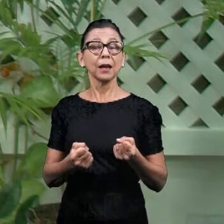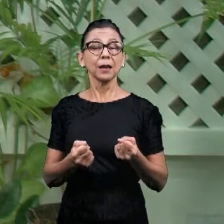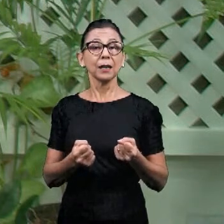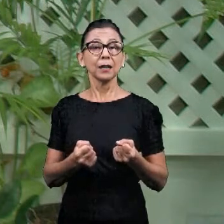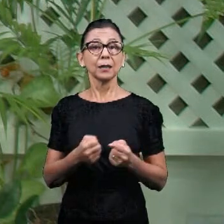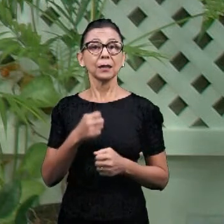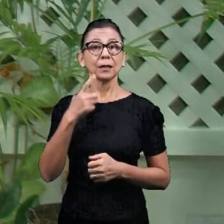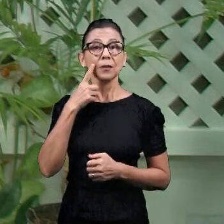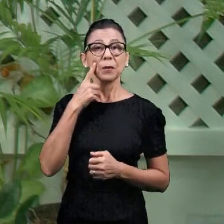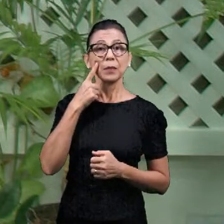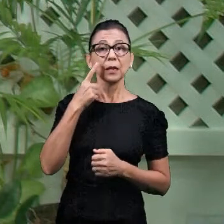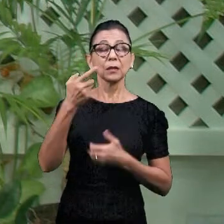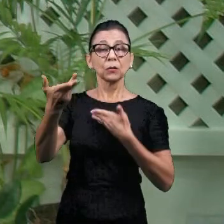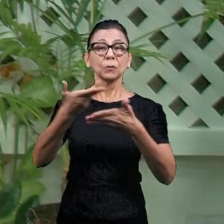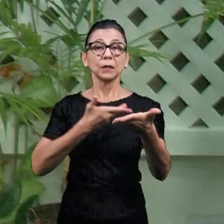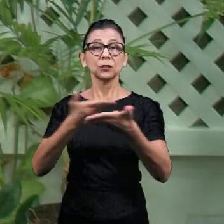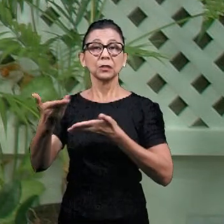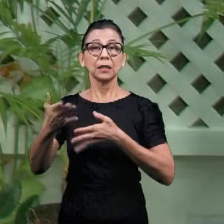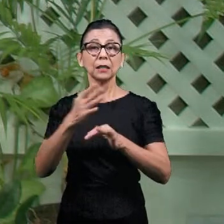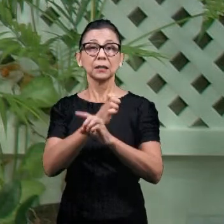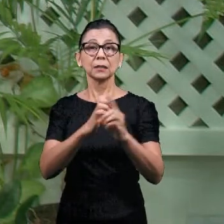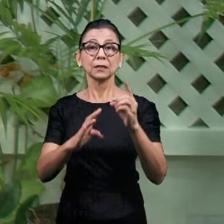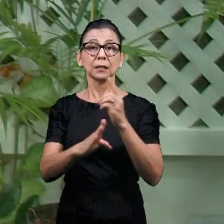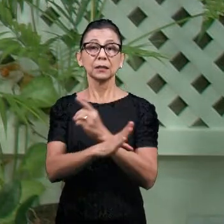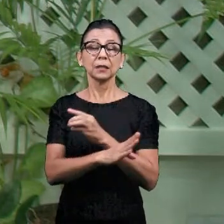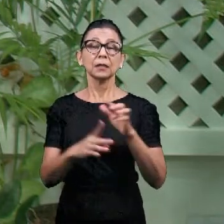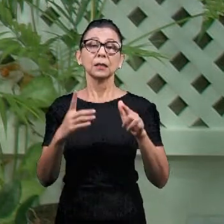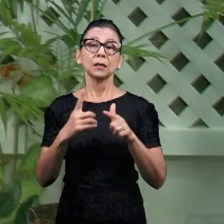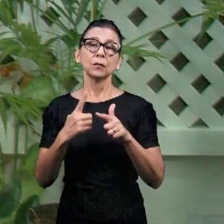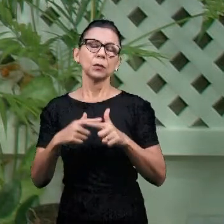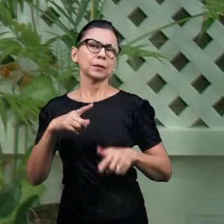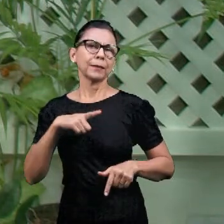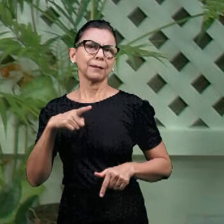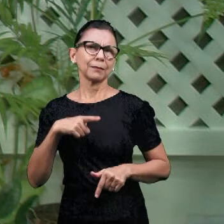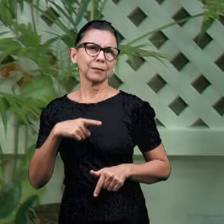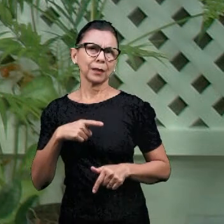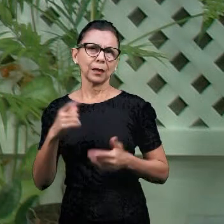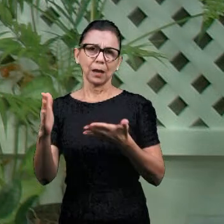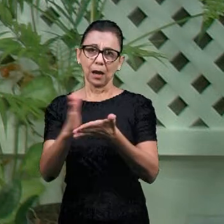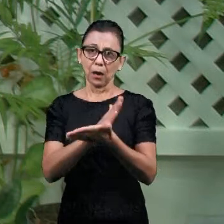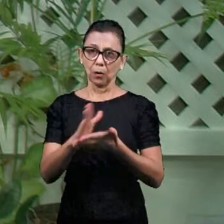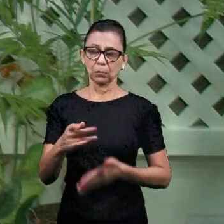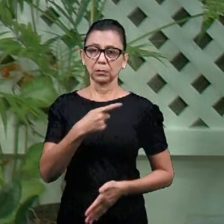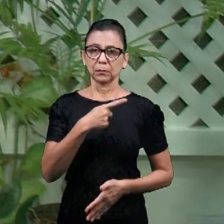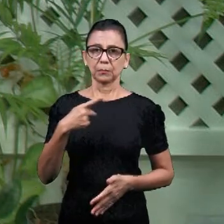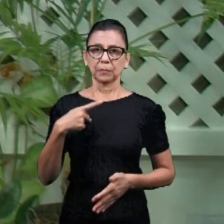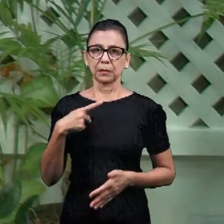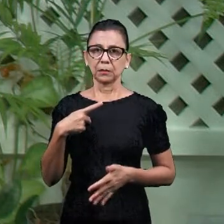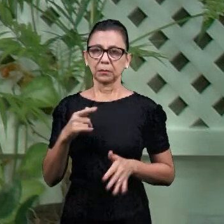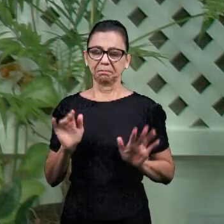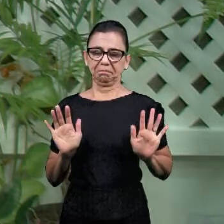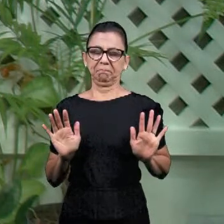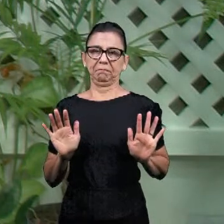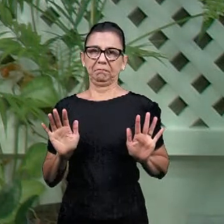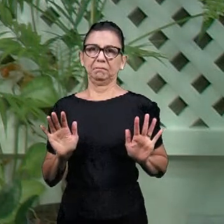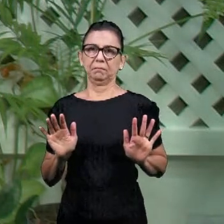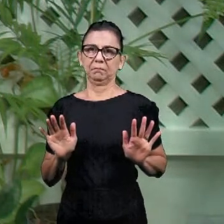qu'il existe une certaine limitation de quelques pasteurs, même des diacres,